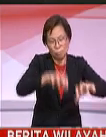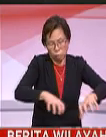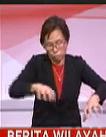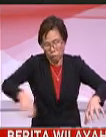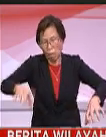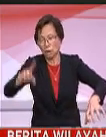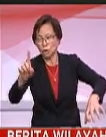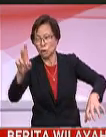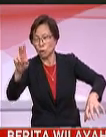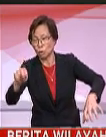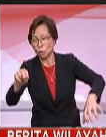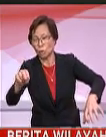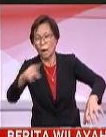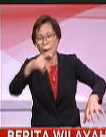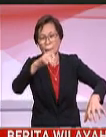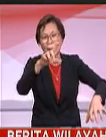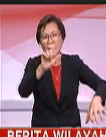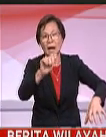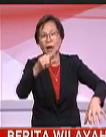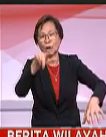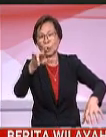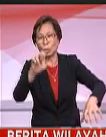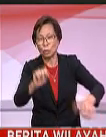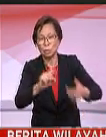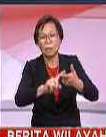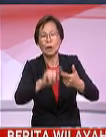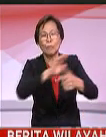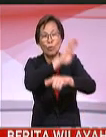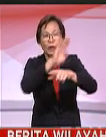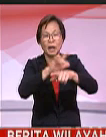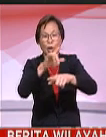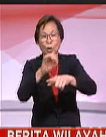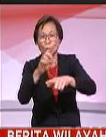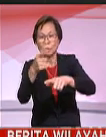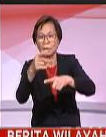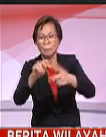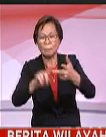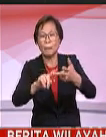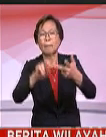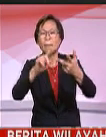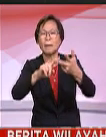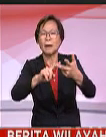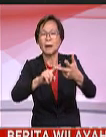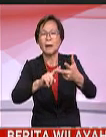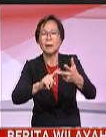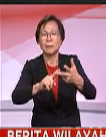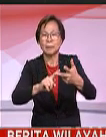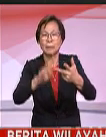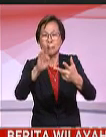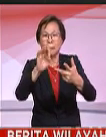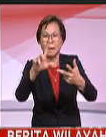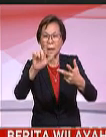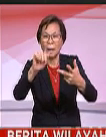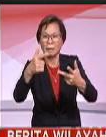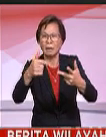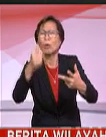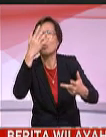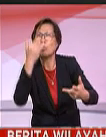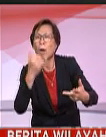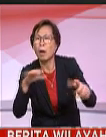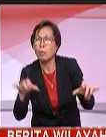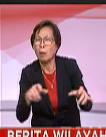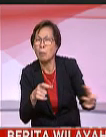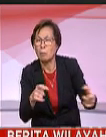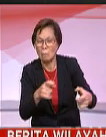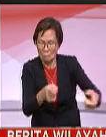Negeri DUN iaitu Pelagus, Katibas, Bukit Goram dan 6 Merit di bawah DUN Belaga. Langkah itu diambil bagi